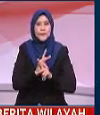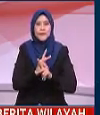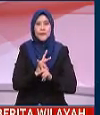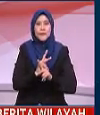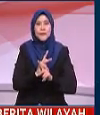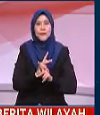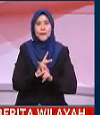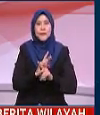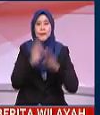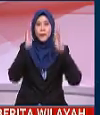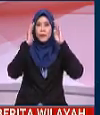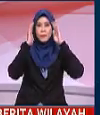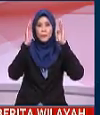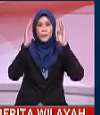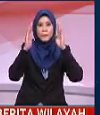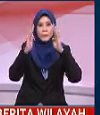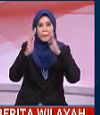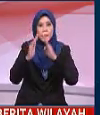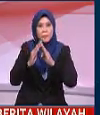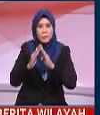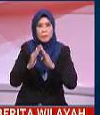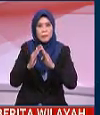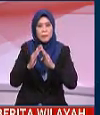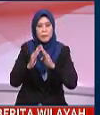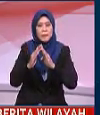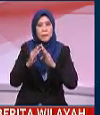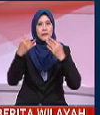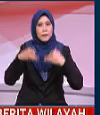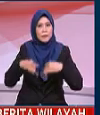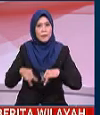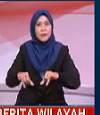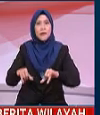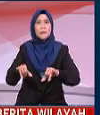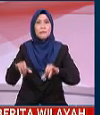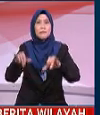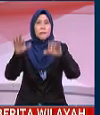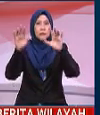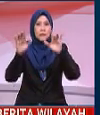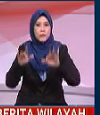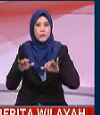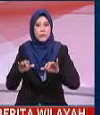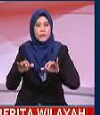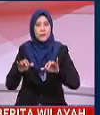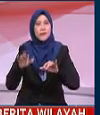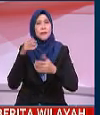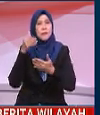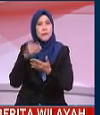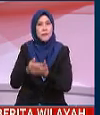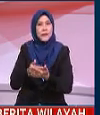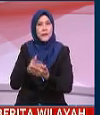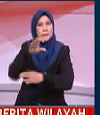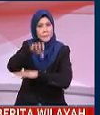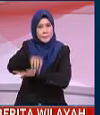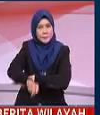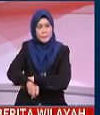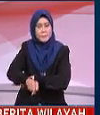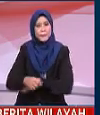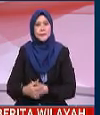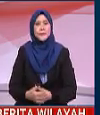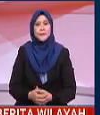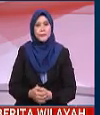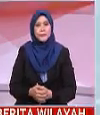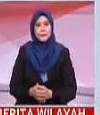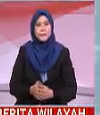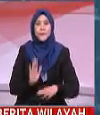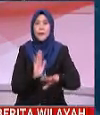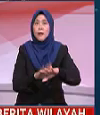melibatkan negeri Pahang yang dijangkakan masih lagi boleh berterusan sekurang-kurangnya sehingga ke lewat malam nanti. Selain